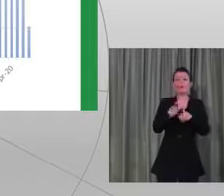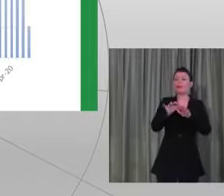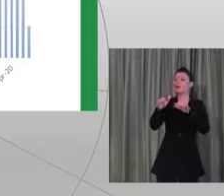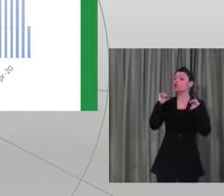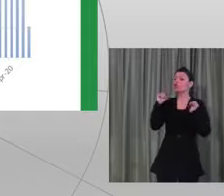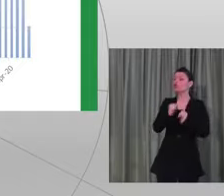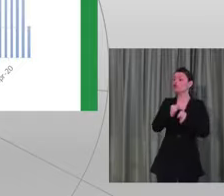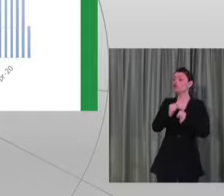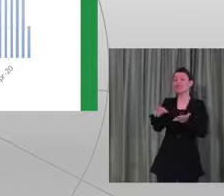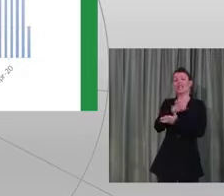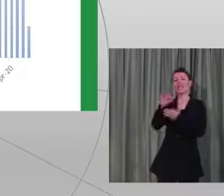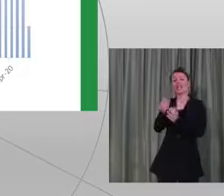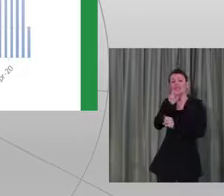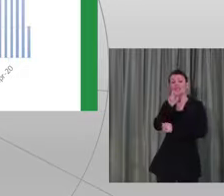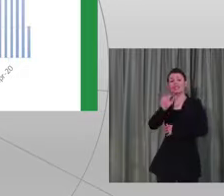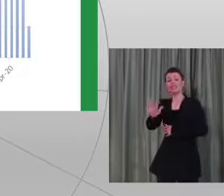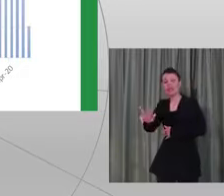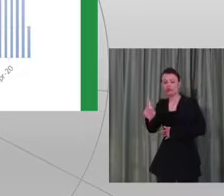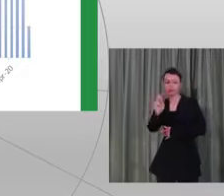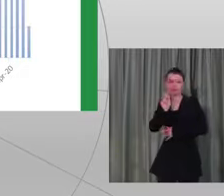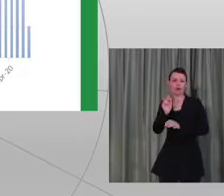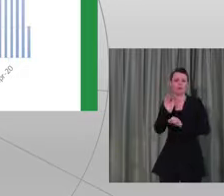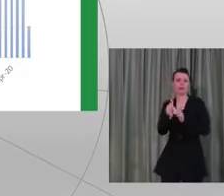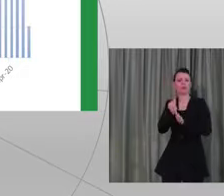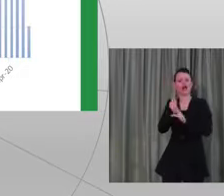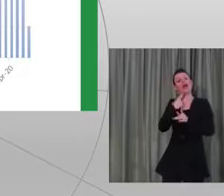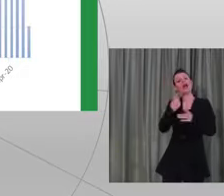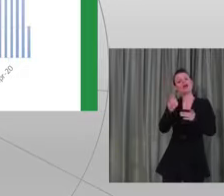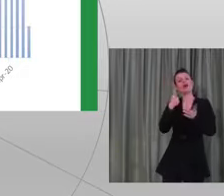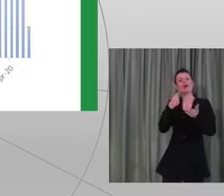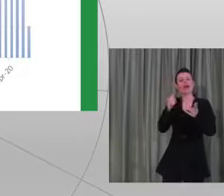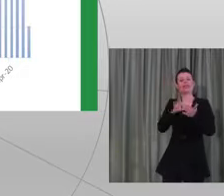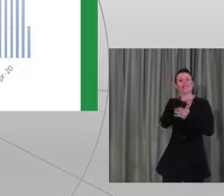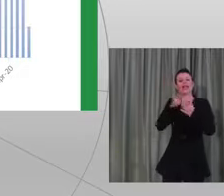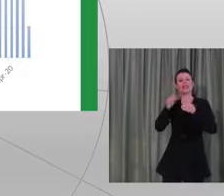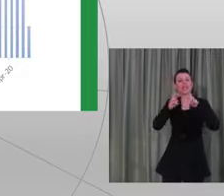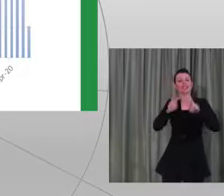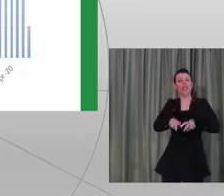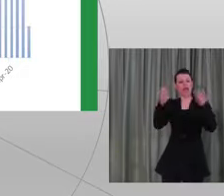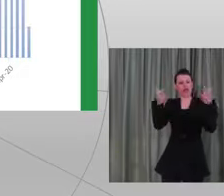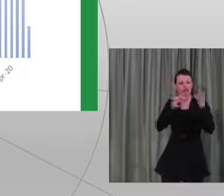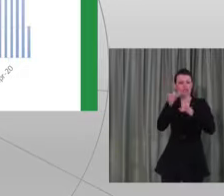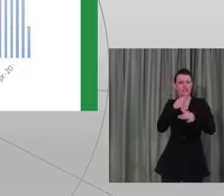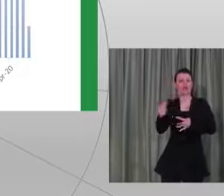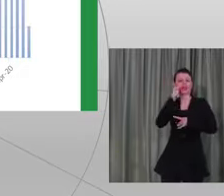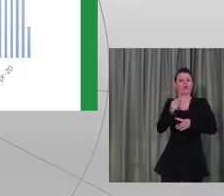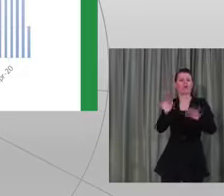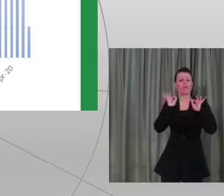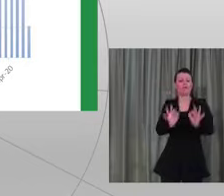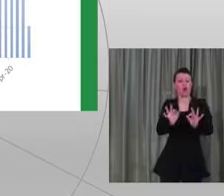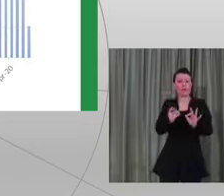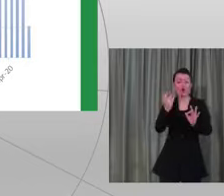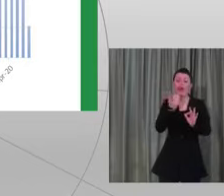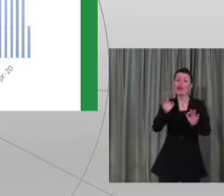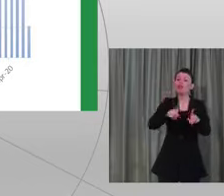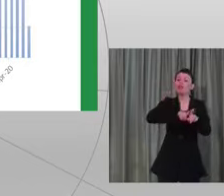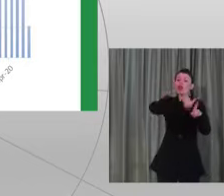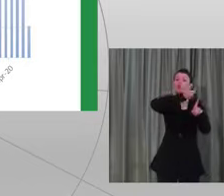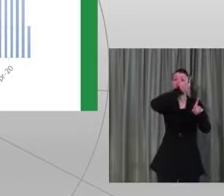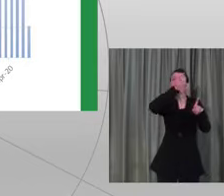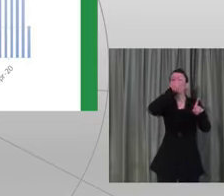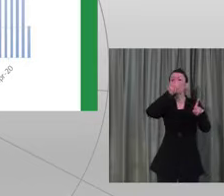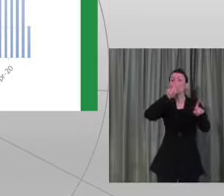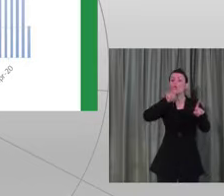ma per data di diagnosi quindi per data di reale effettuazione con questa curva ne possiamo facilmente vedere come dopo in una prima fase